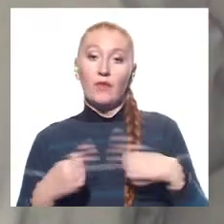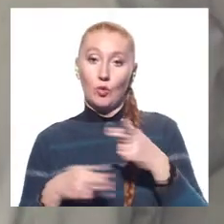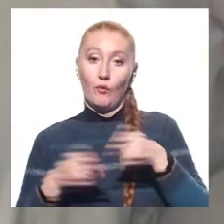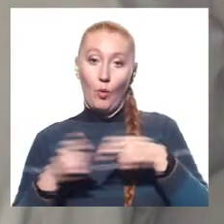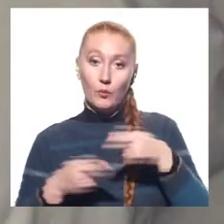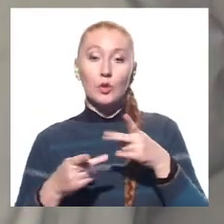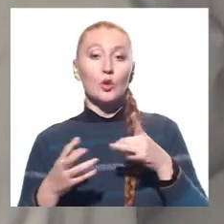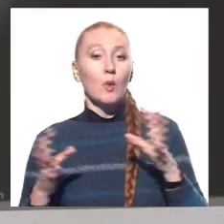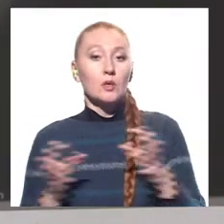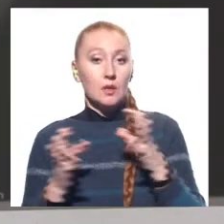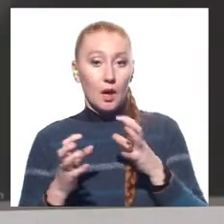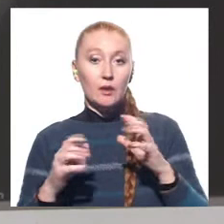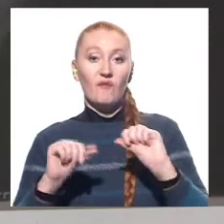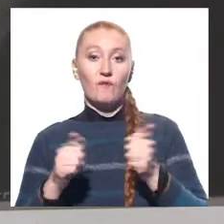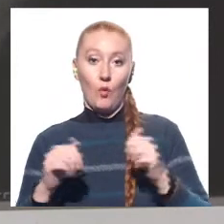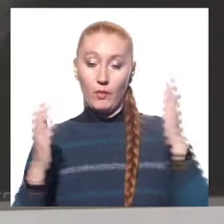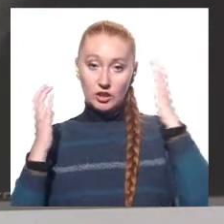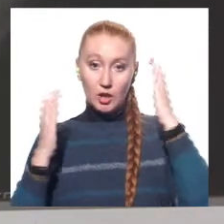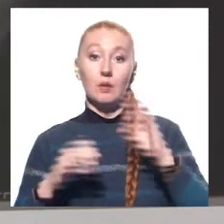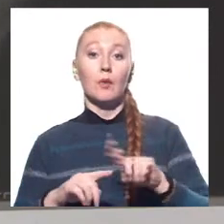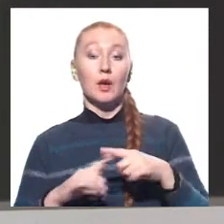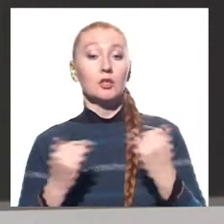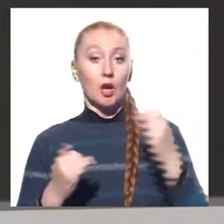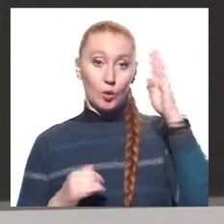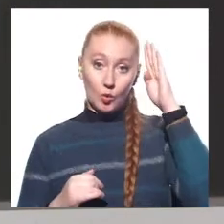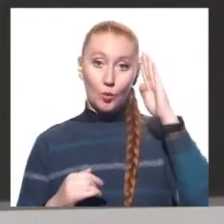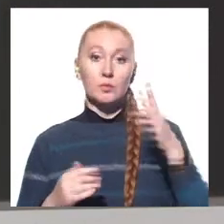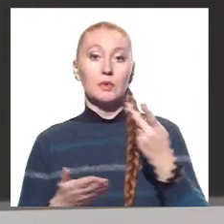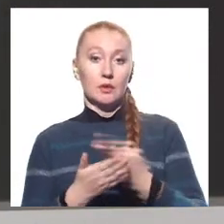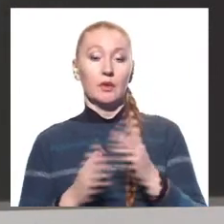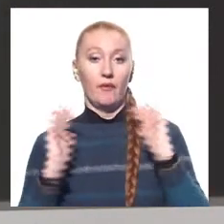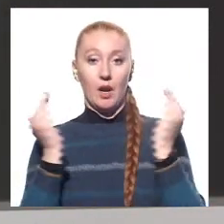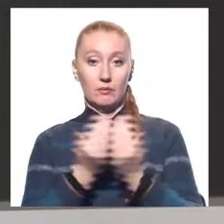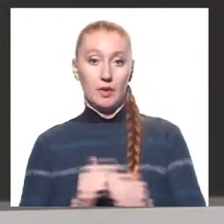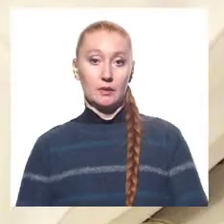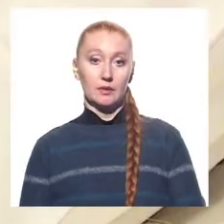щоб повністю зберегти анатомію черепу. Зараз хлопець знаходиться у реанімації.